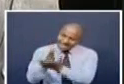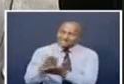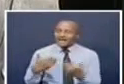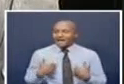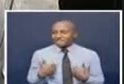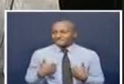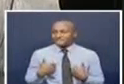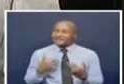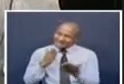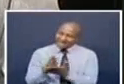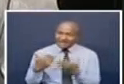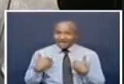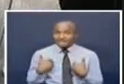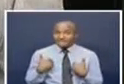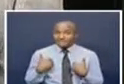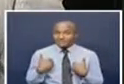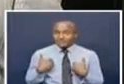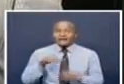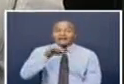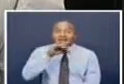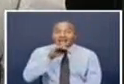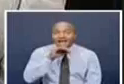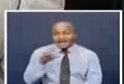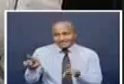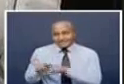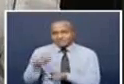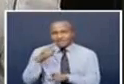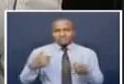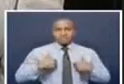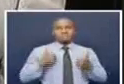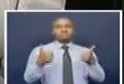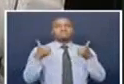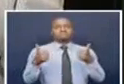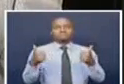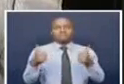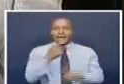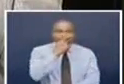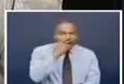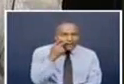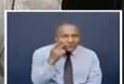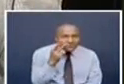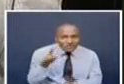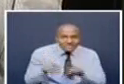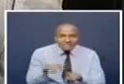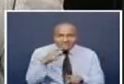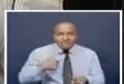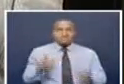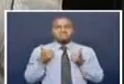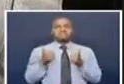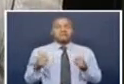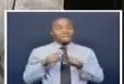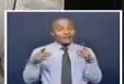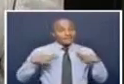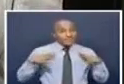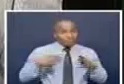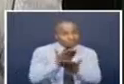kutoa maoni yake. Kwa hivyo hata Raila atasema yeye ndiye anatosha, lakini sisi vile tunaendelea na mazungumzo wananchi watatuambia